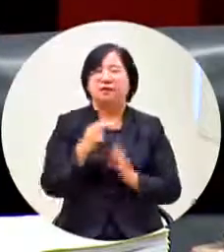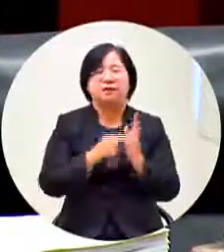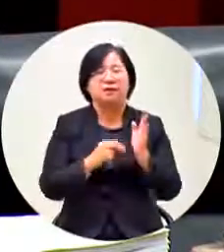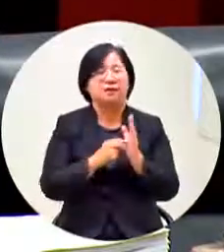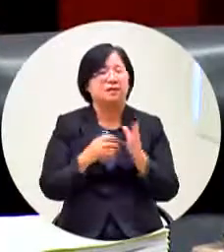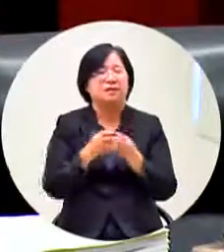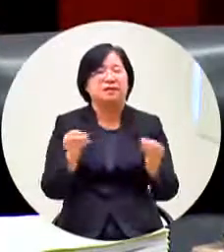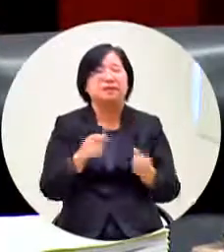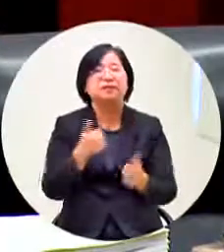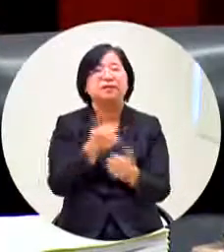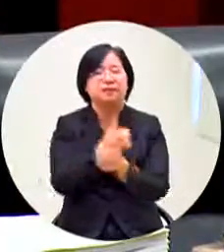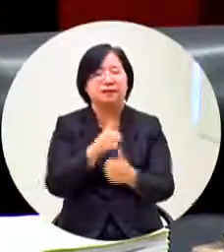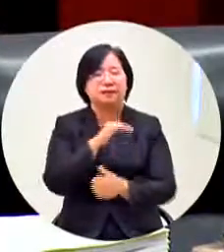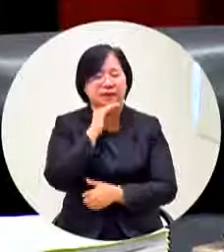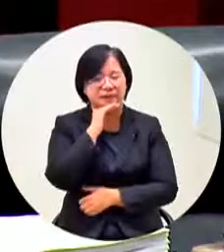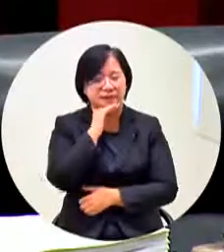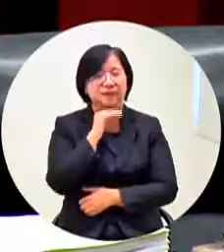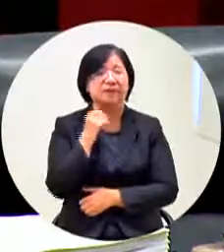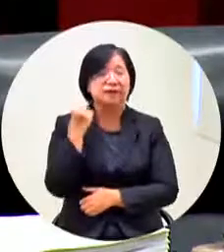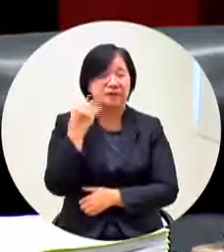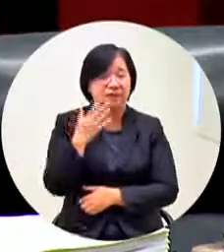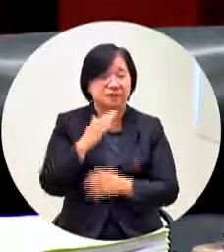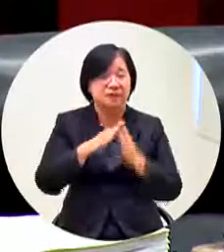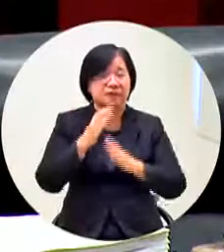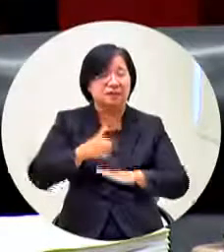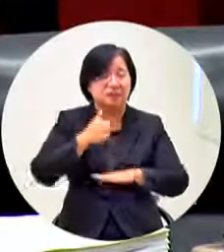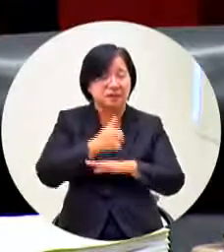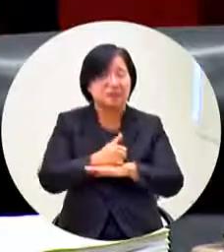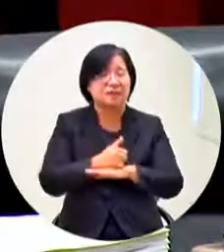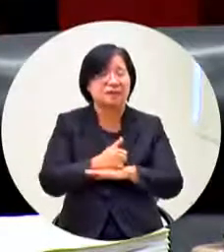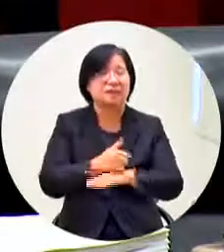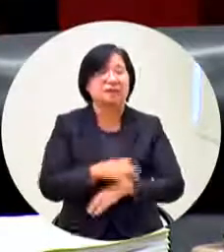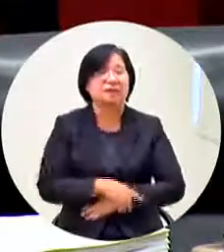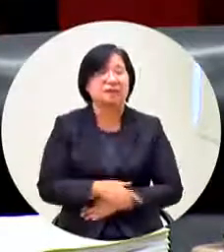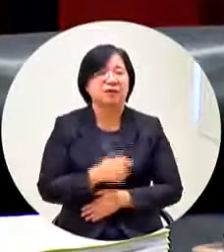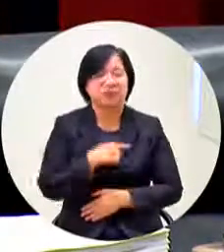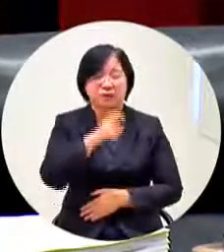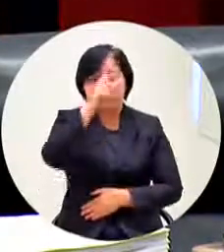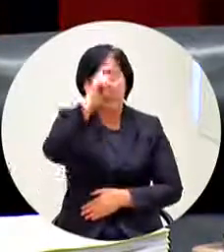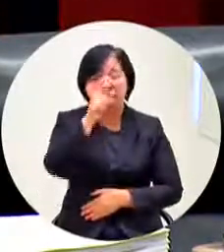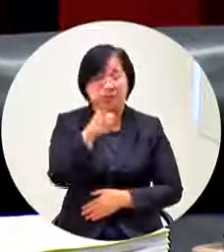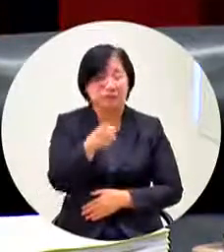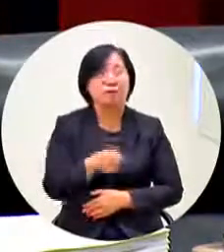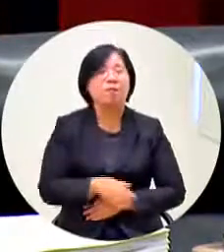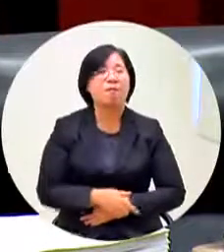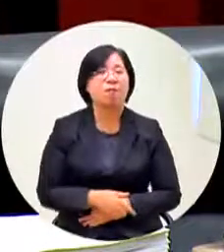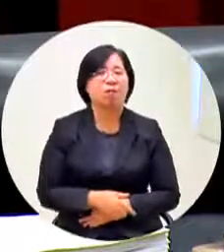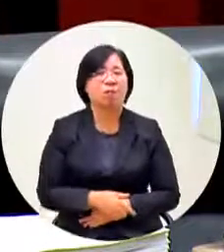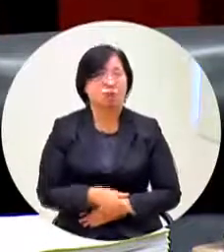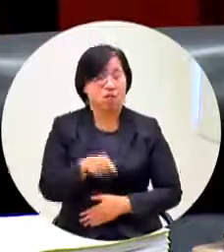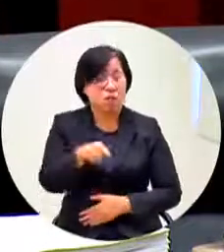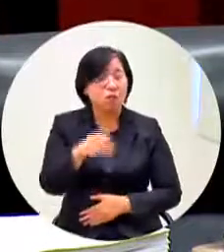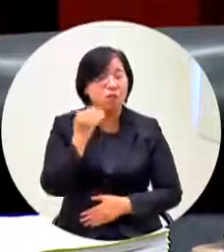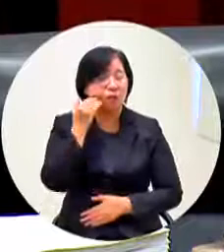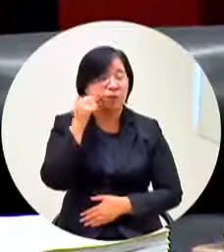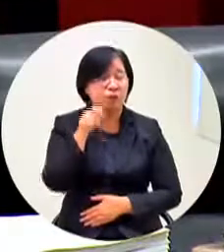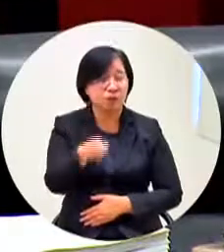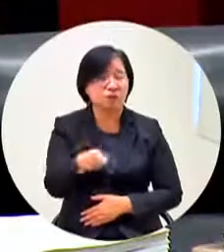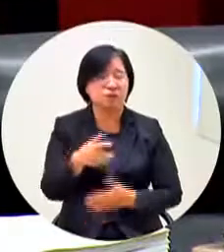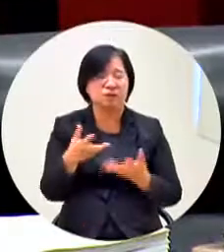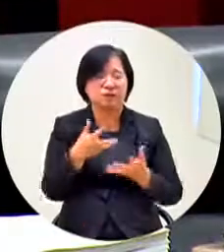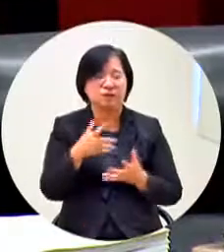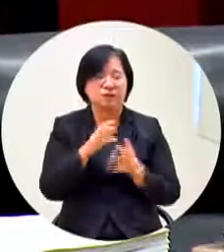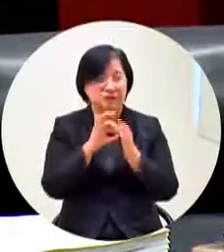理的而已啦，再过来反正也是新的市长的啦，哦，那我也要拜托你啦，如果这个事情要持